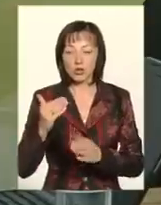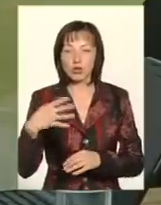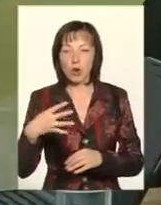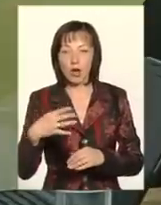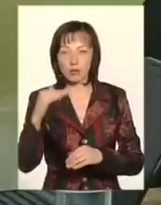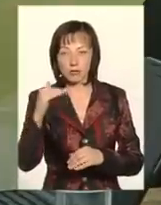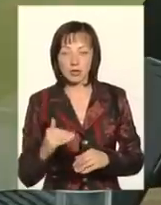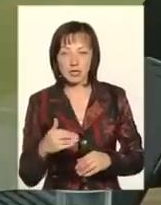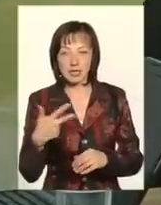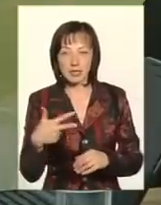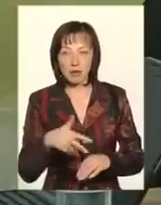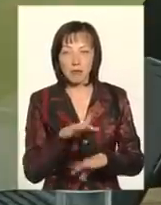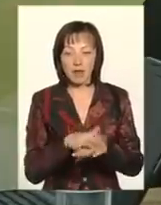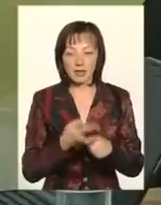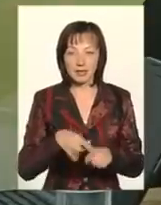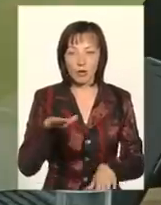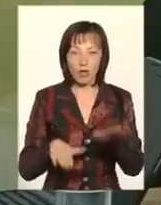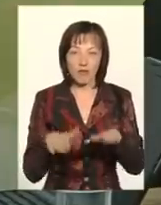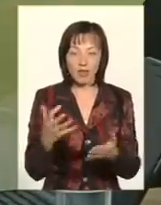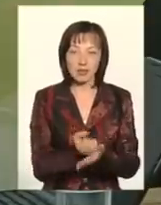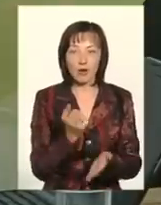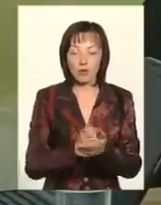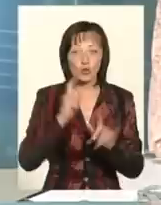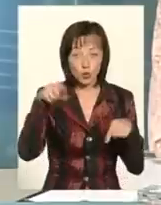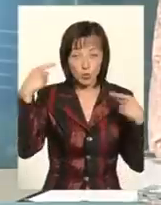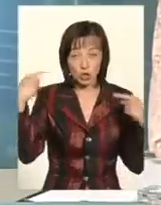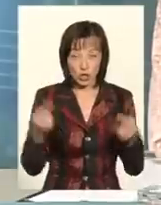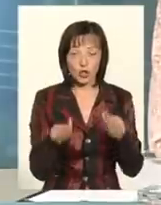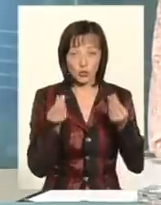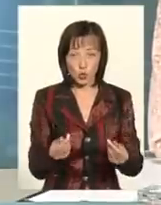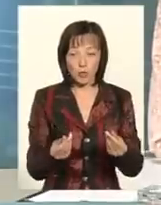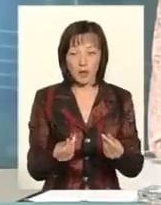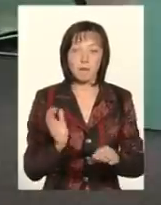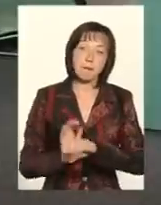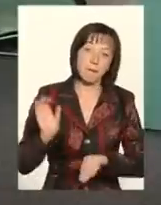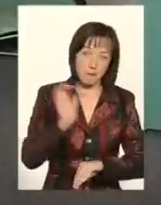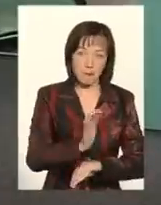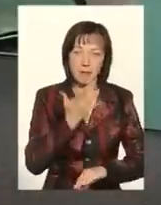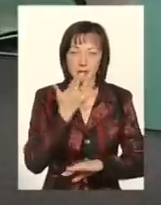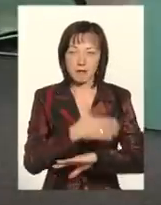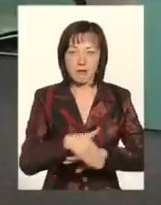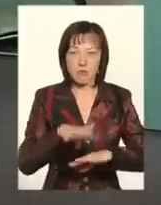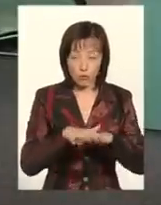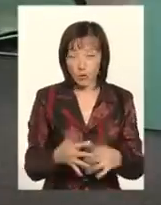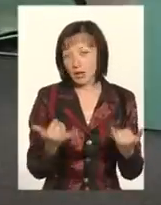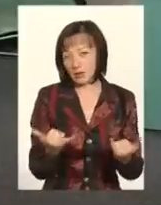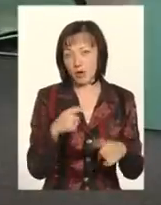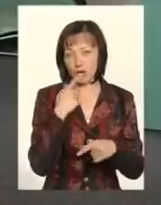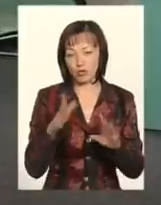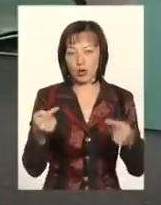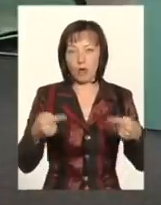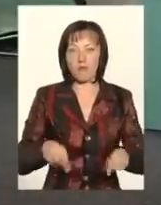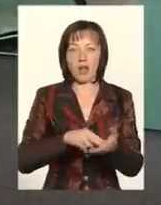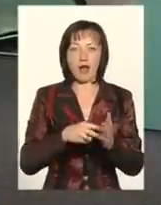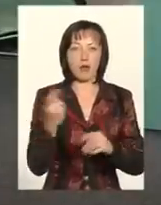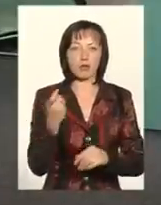30 получається банки на цих коливаннях заробили сумашедші Суми грошей вивели гроші за кордон А тепер кажуть що буде обвал